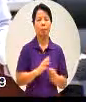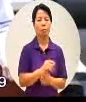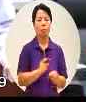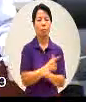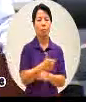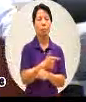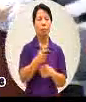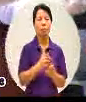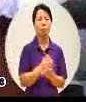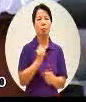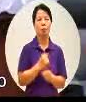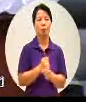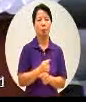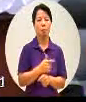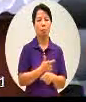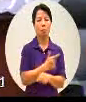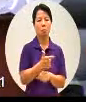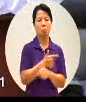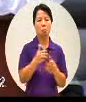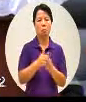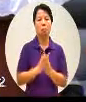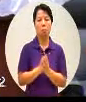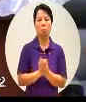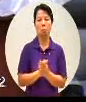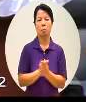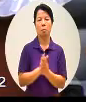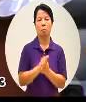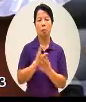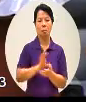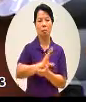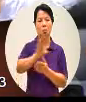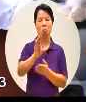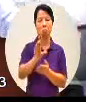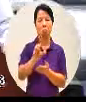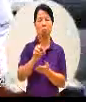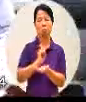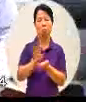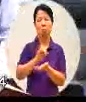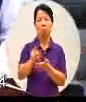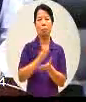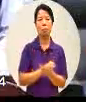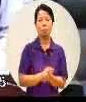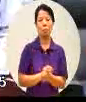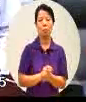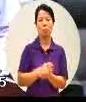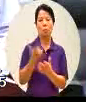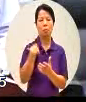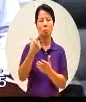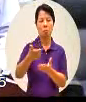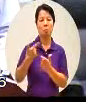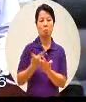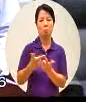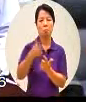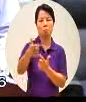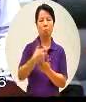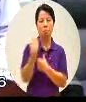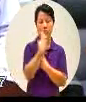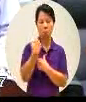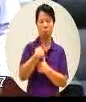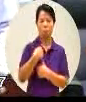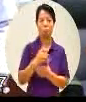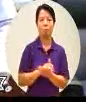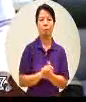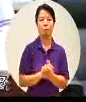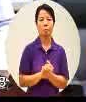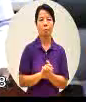做，我六个小时必须去向我的上级指导长官报告，随时要应付他来抽查。哦，随时要应